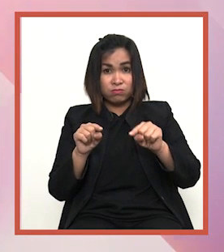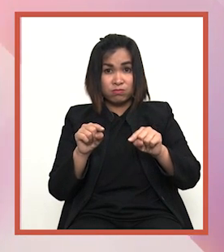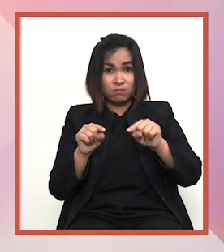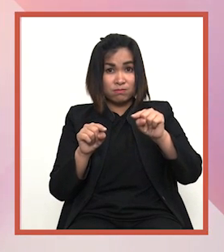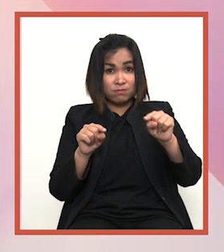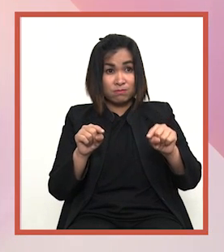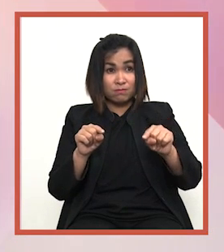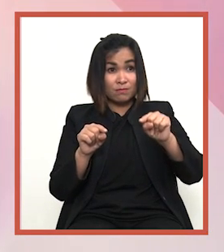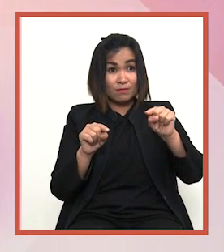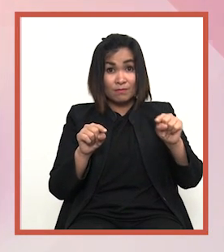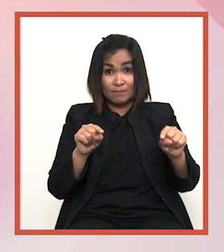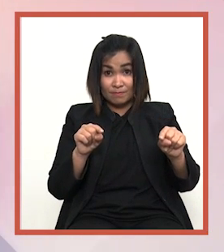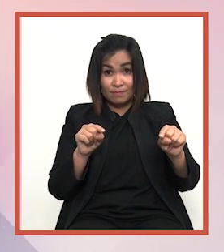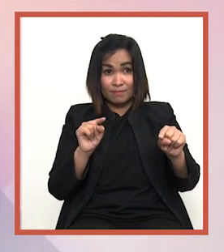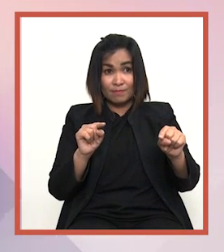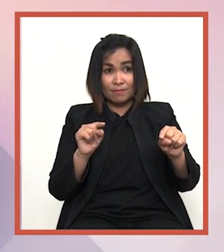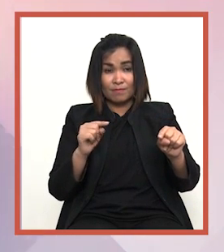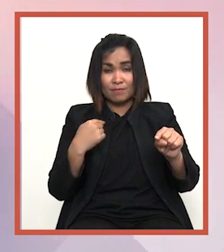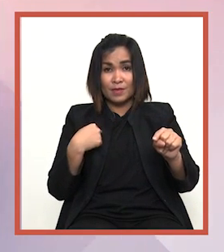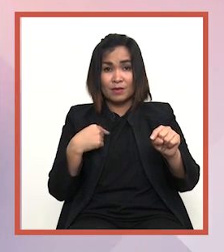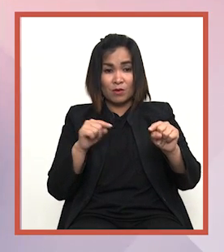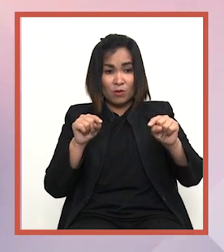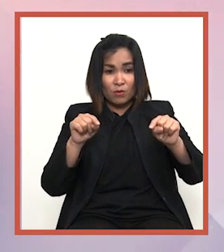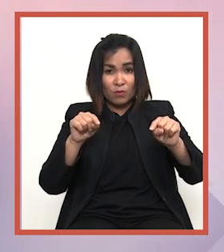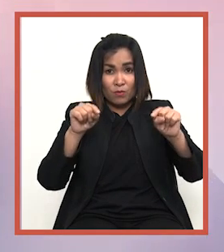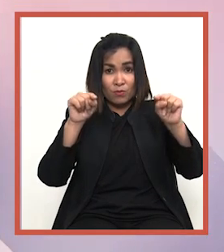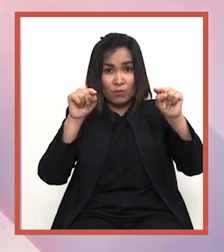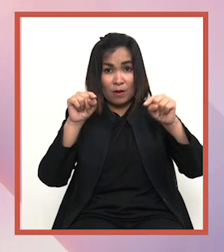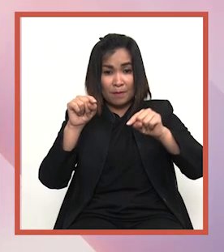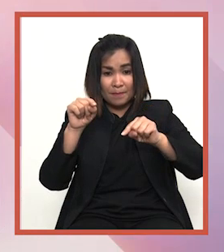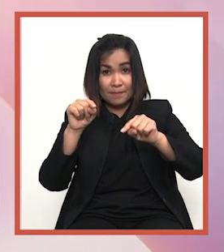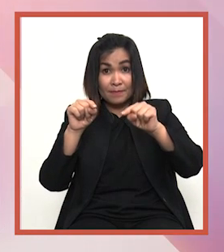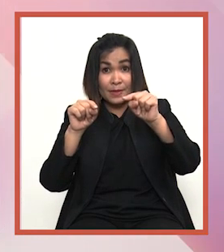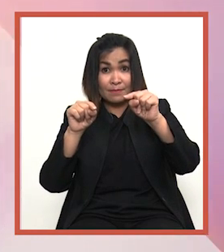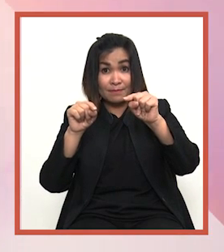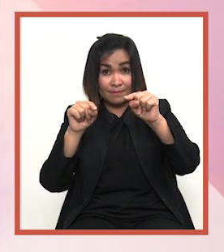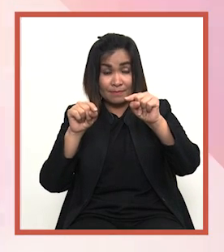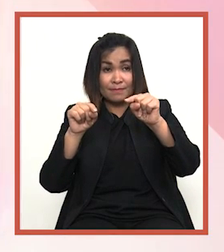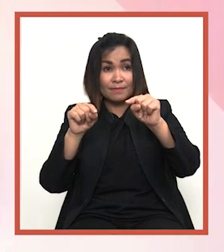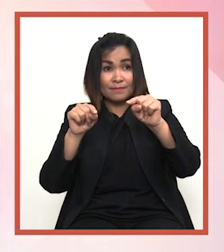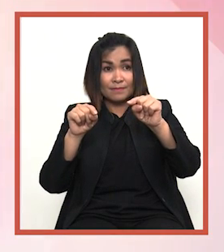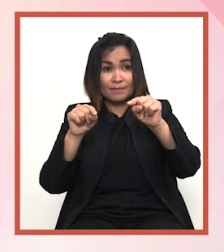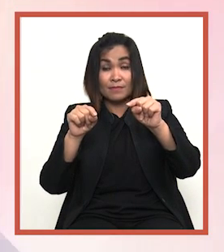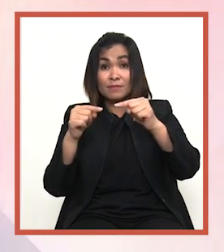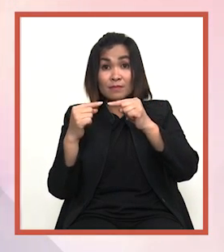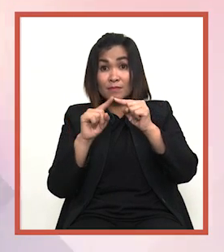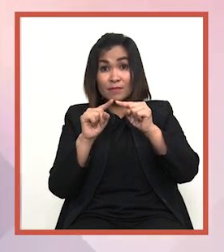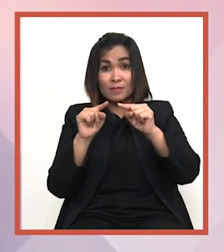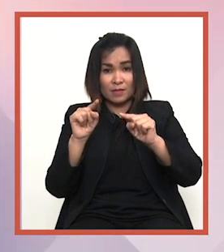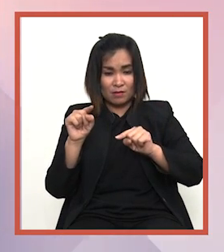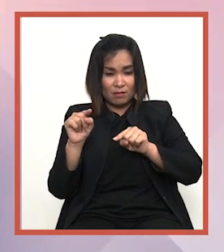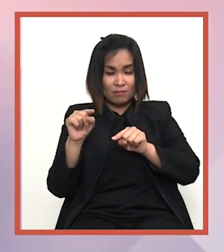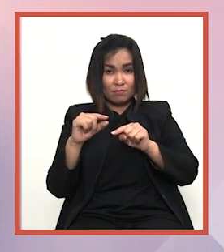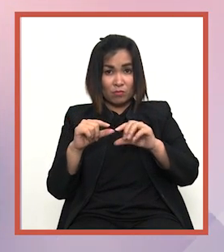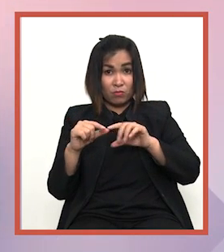ขีดนะครับที่ทําตั้งฉากนะครับ90องศากับครึ่งวงกลมนะครับทั้ง3อันนะฮะแล้วก็จะมีขีดนะครับตรงก